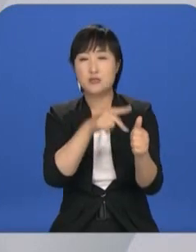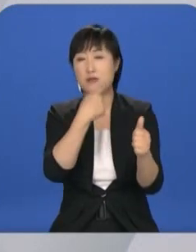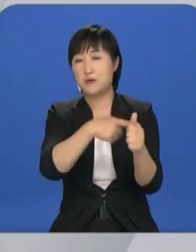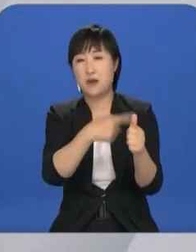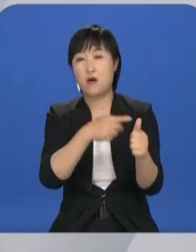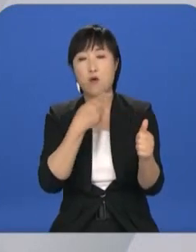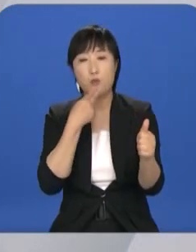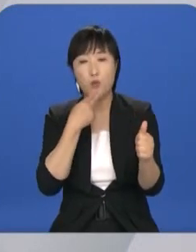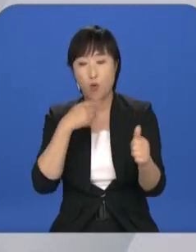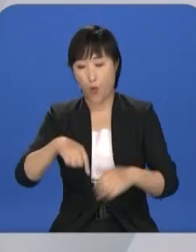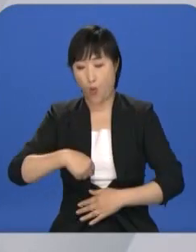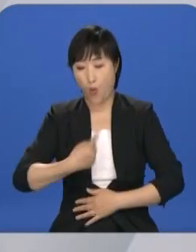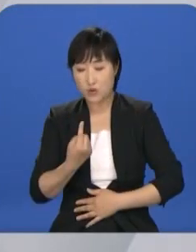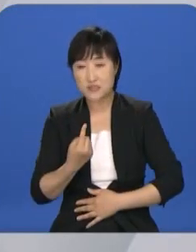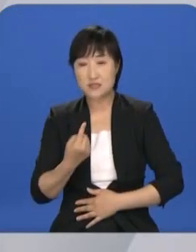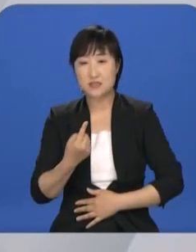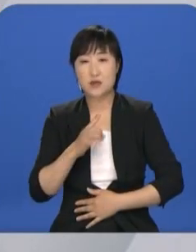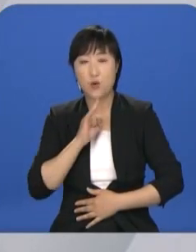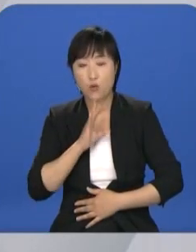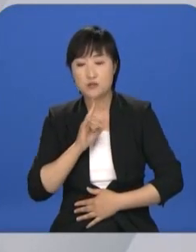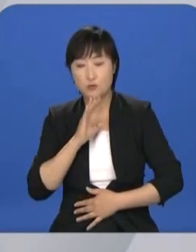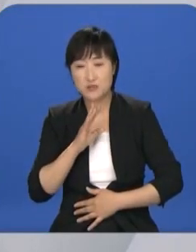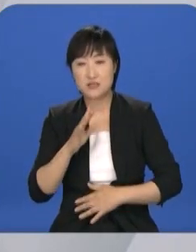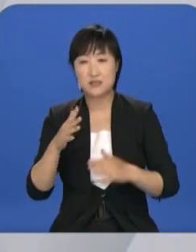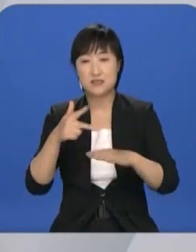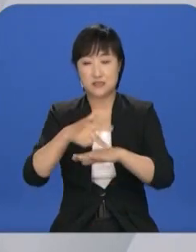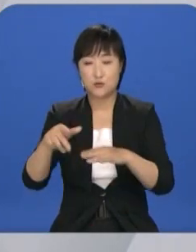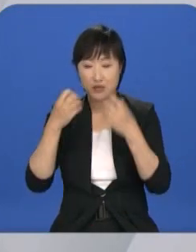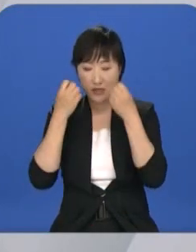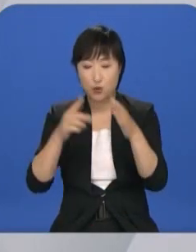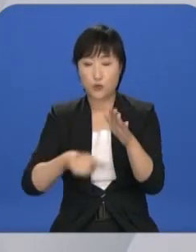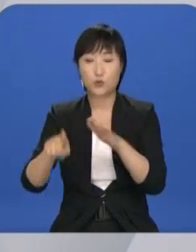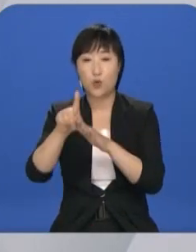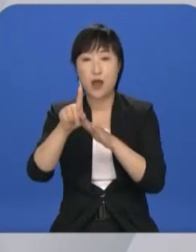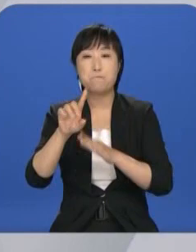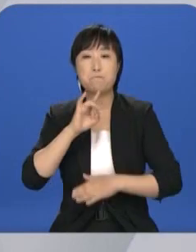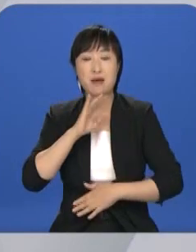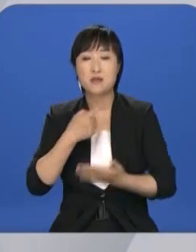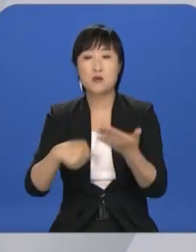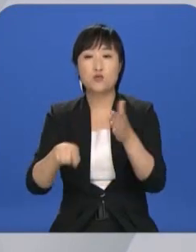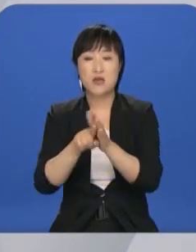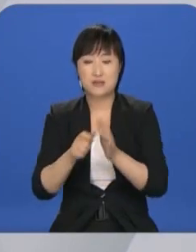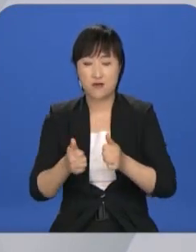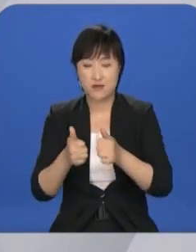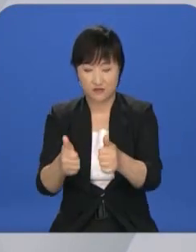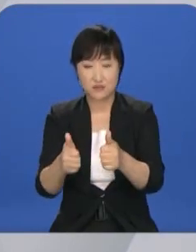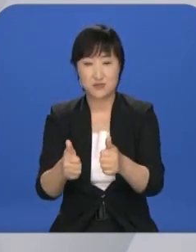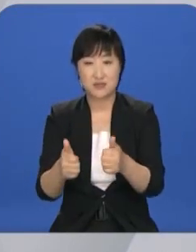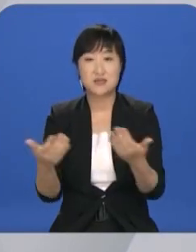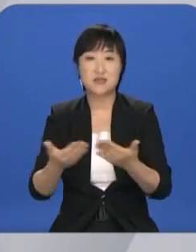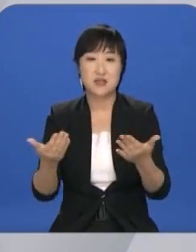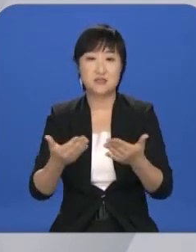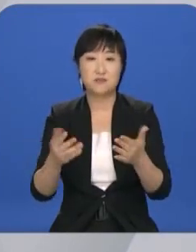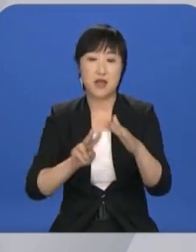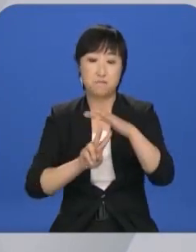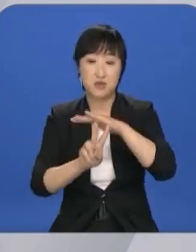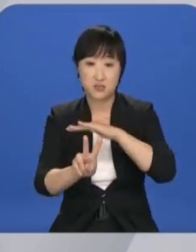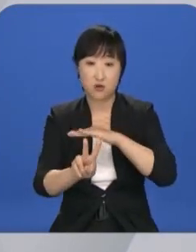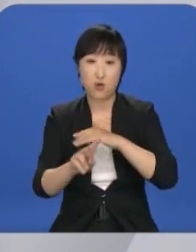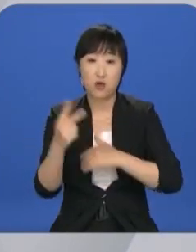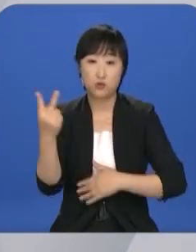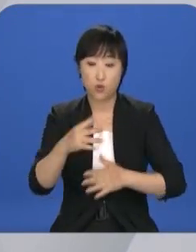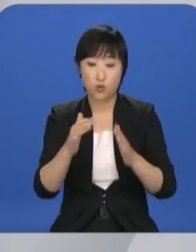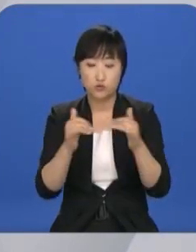않고 오로지 진도의 새로운 도약을 위해서 열심히 일해왔습니다. 비전